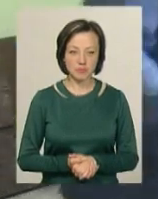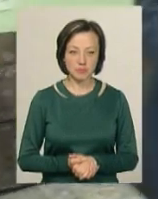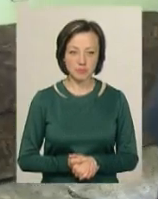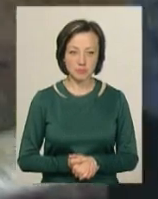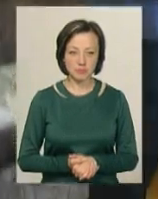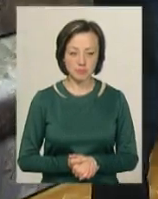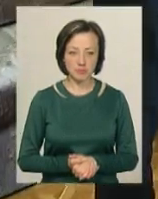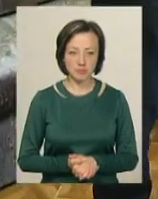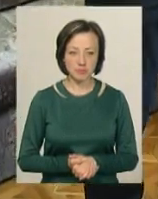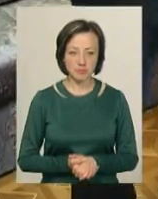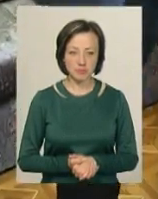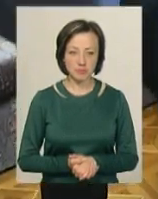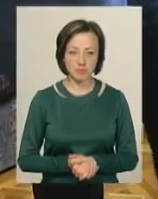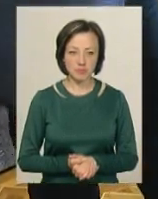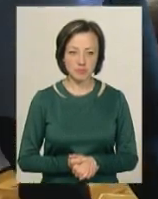Опломбований.